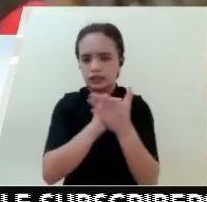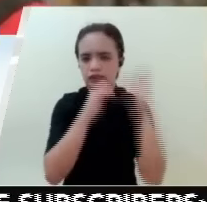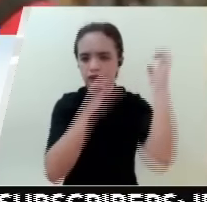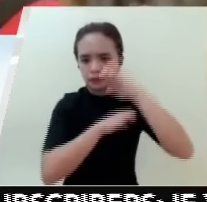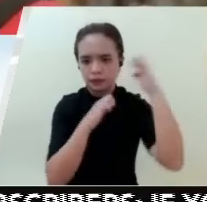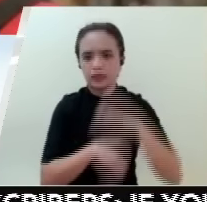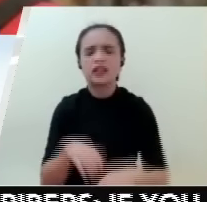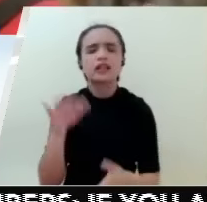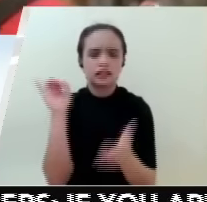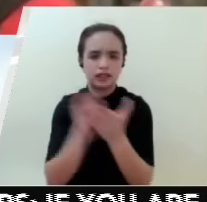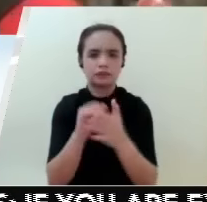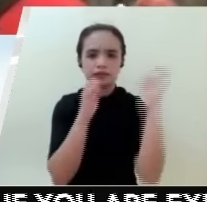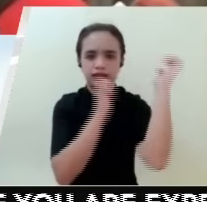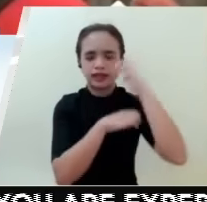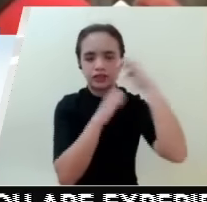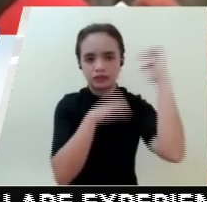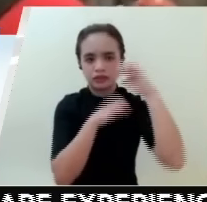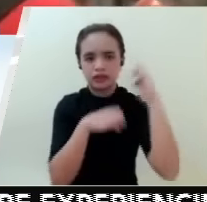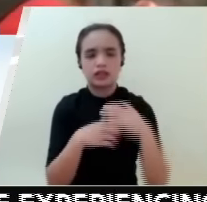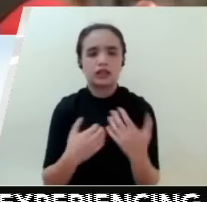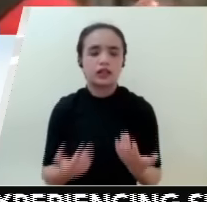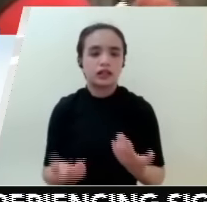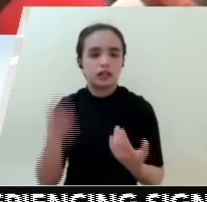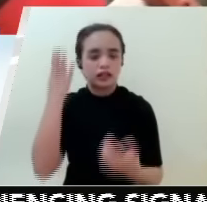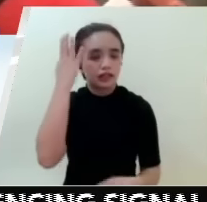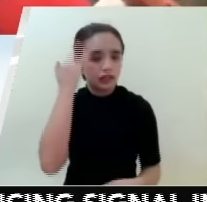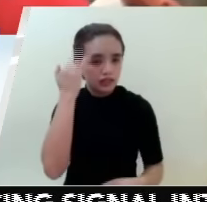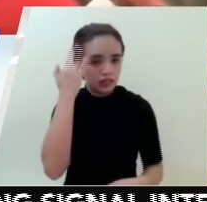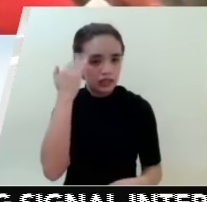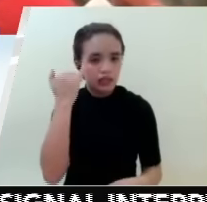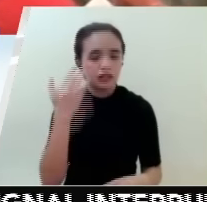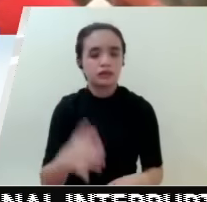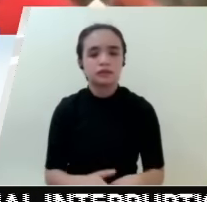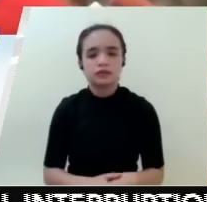yan dahil